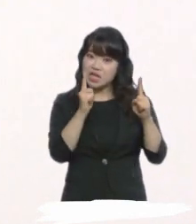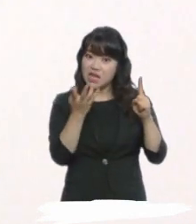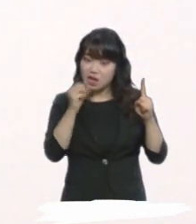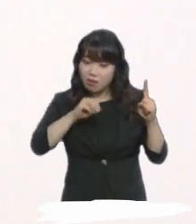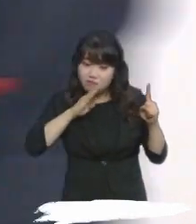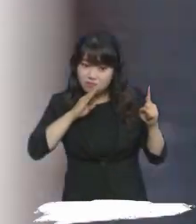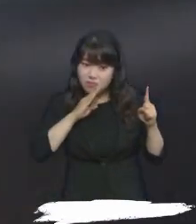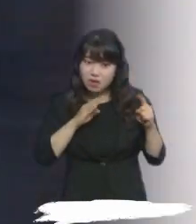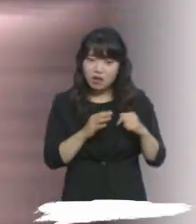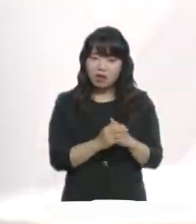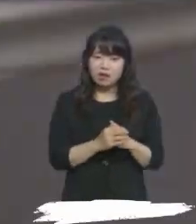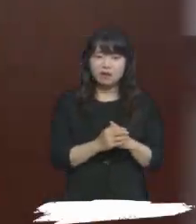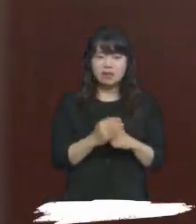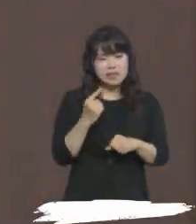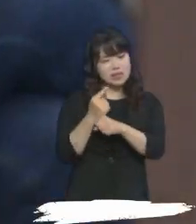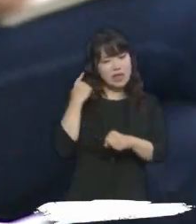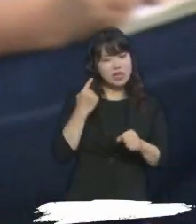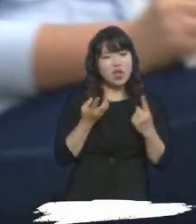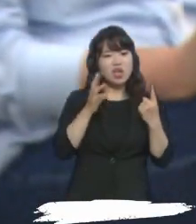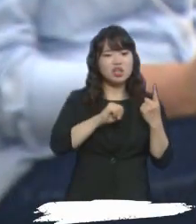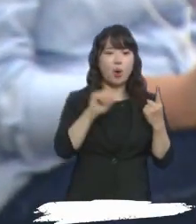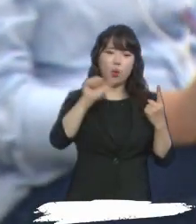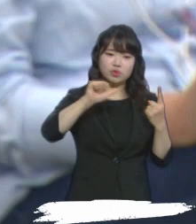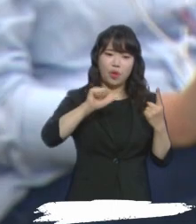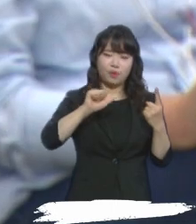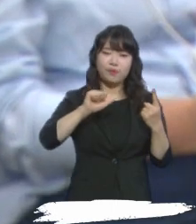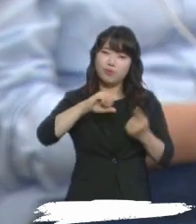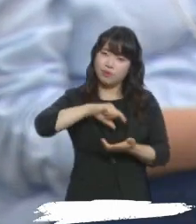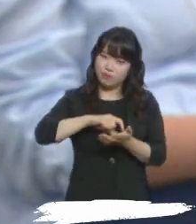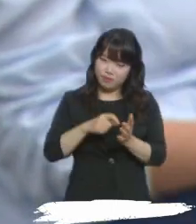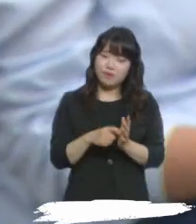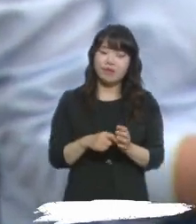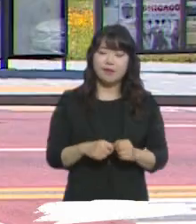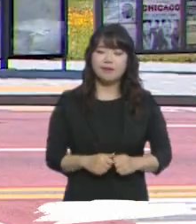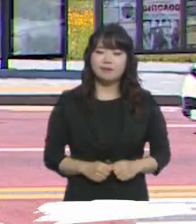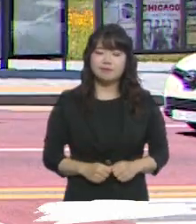들어갑니다. 보통 한 1억 작년 같은 경우에 한 1억 5천원이라고 보면 되겠습니다.